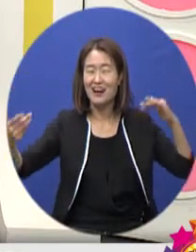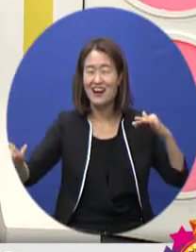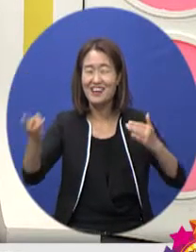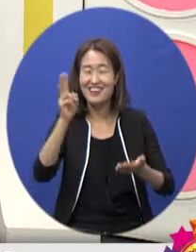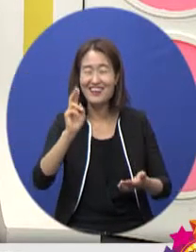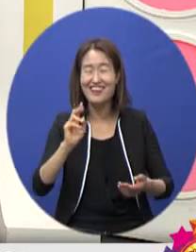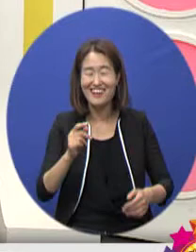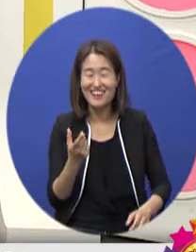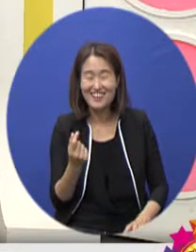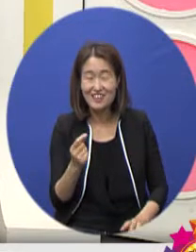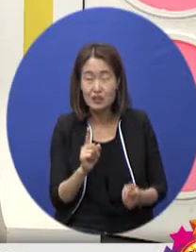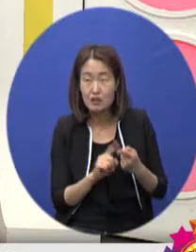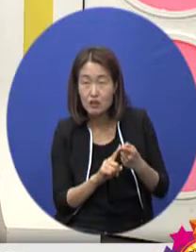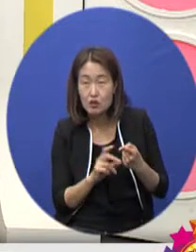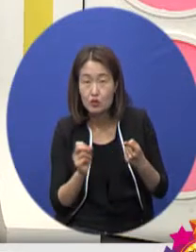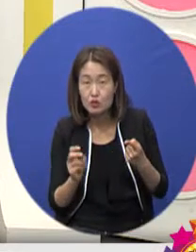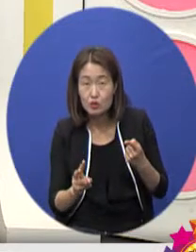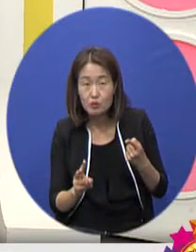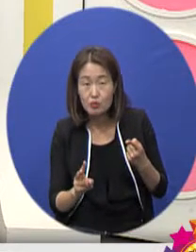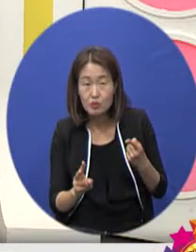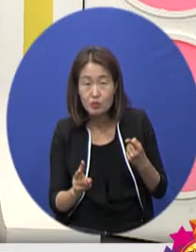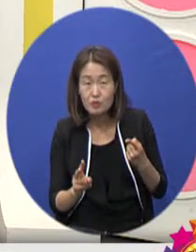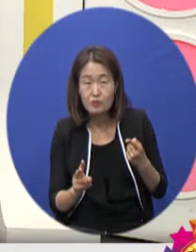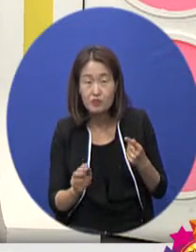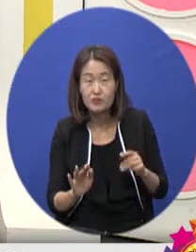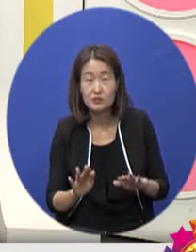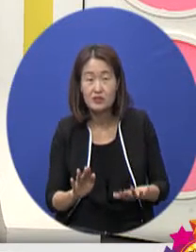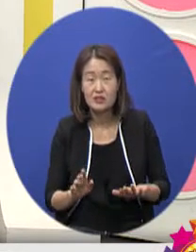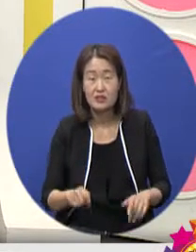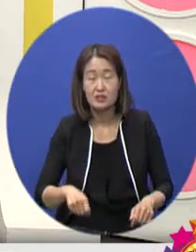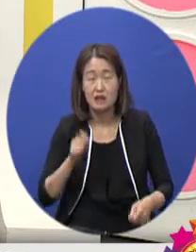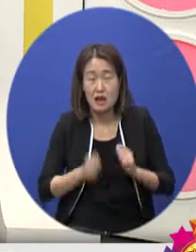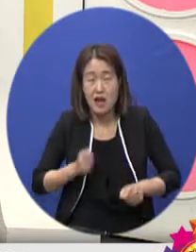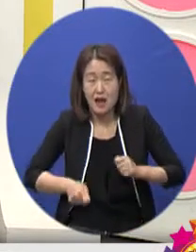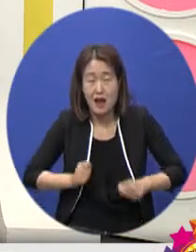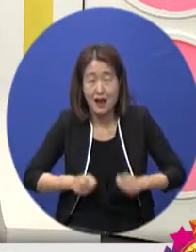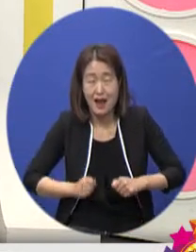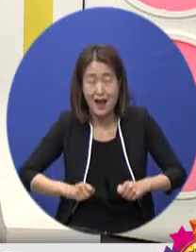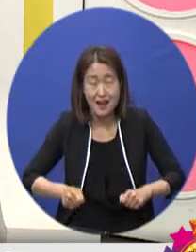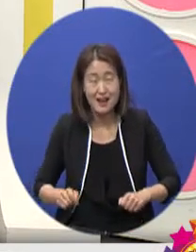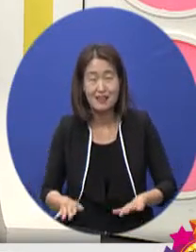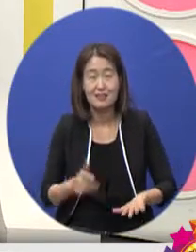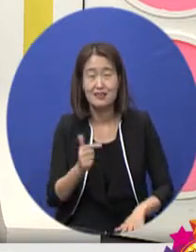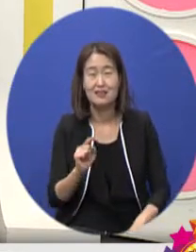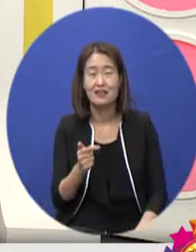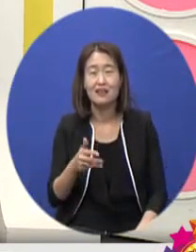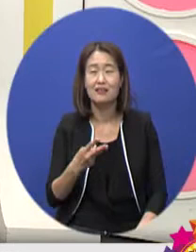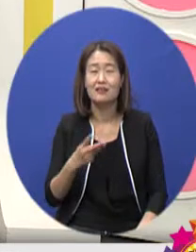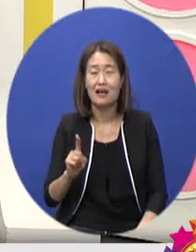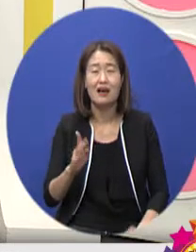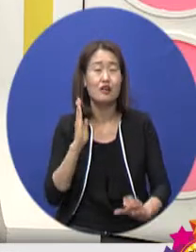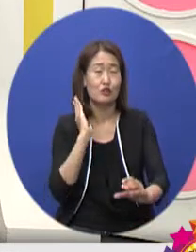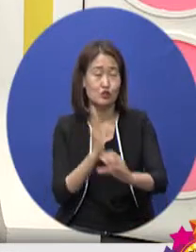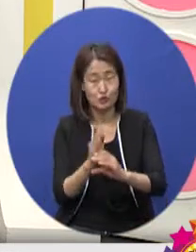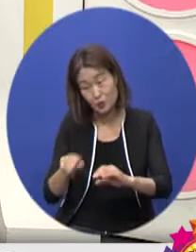고전무용하고 네. 지금 난타 시간이에요. 아, 아. 난타요. 네, 지금 옆방에서 난타하고